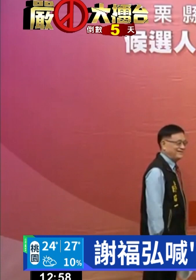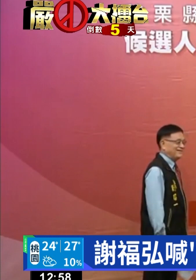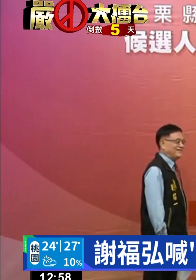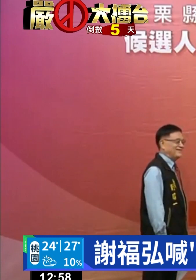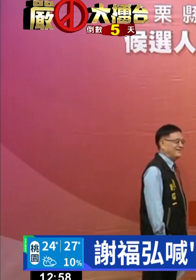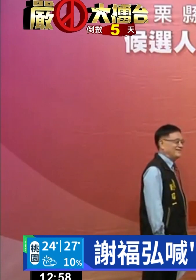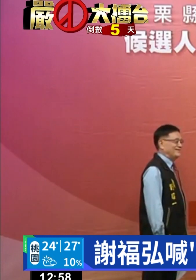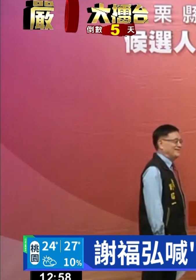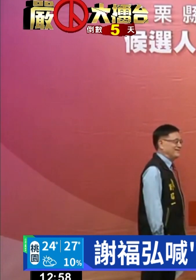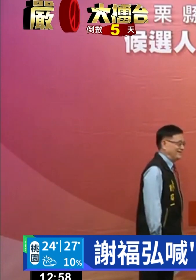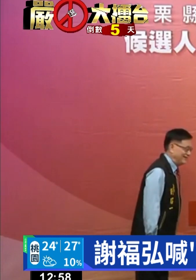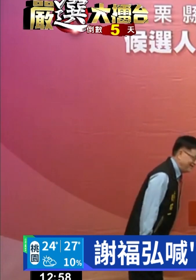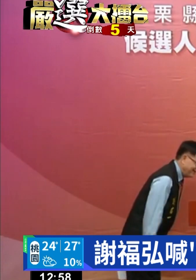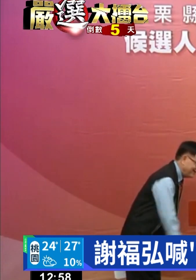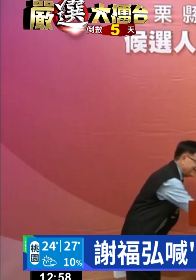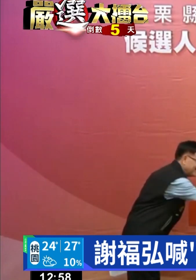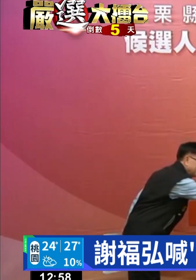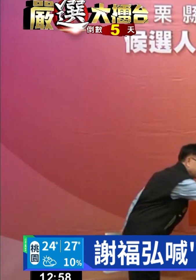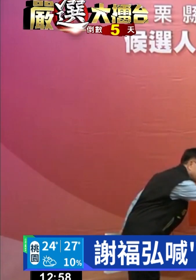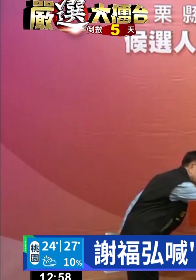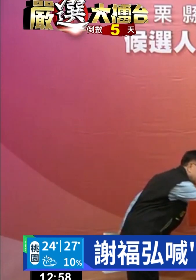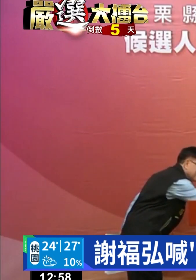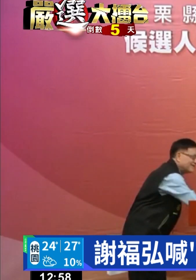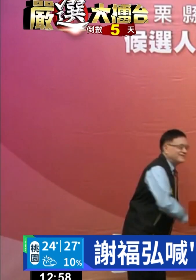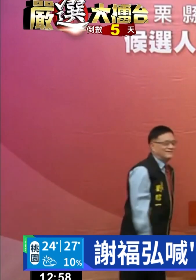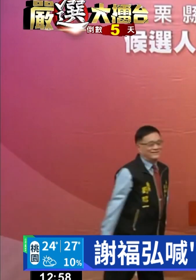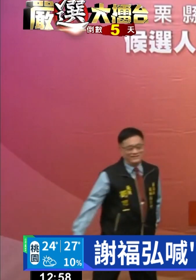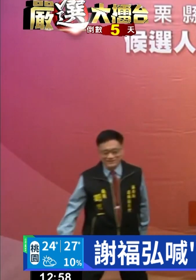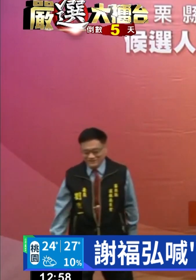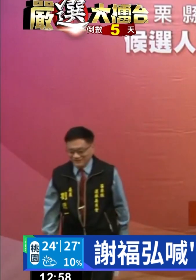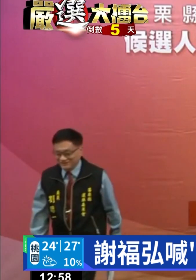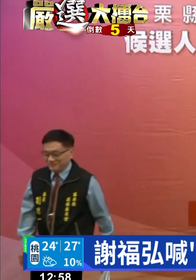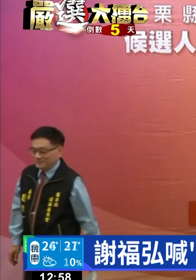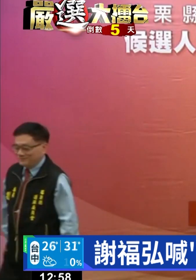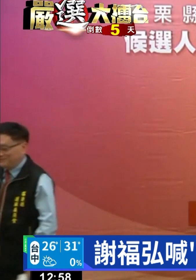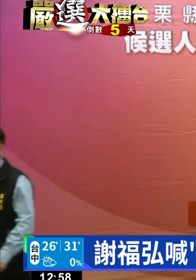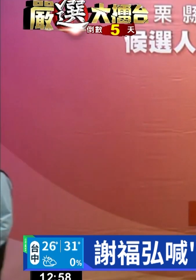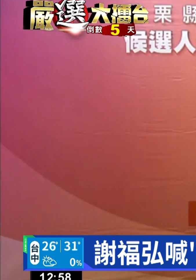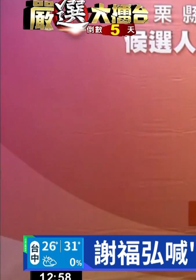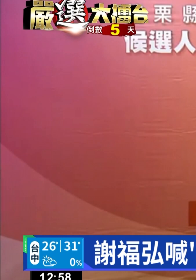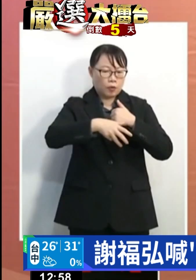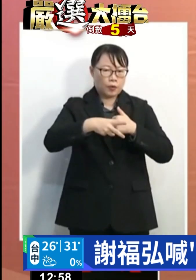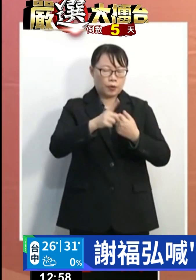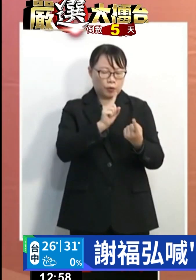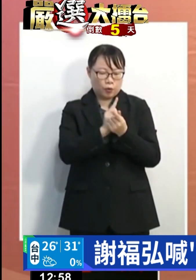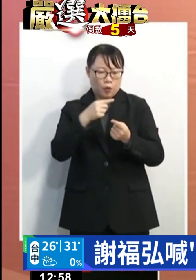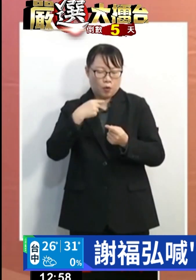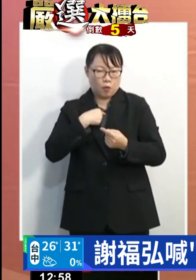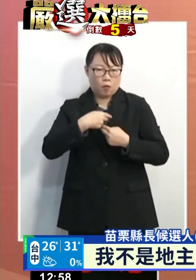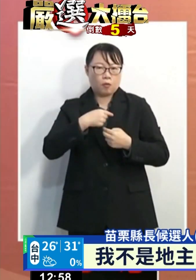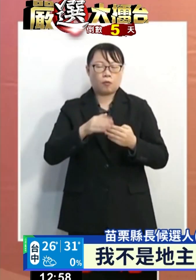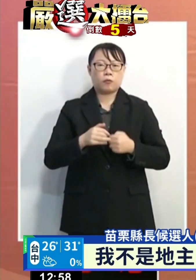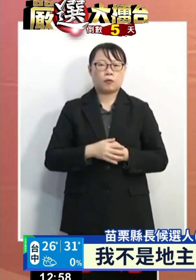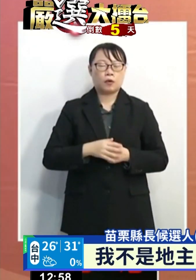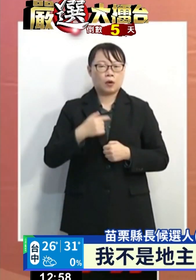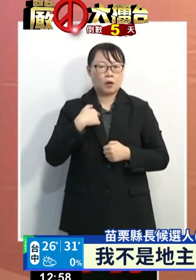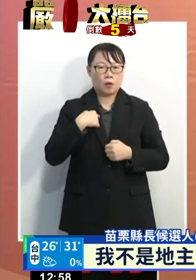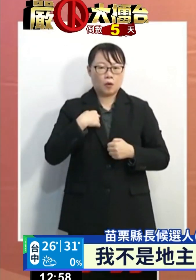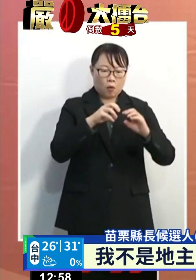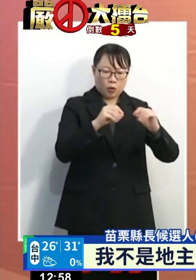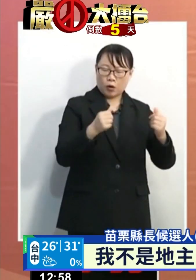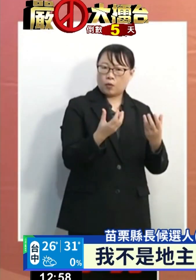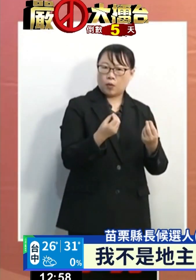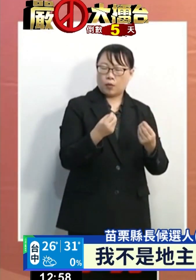立县长选举举办第二场公办政见会，国民党提名的候选人谢佛宏第一轮就炮火猛烈。 我不是地主，我也没有